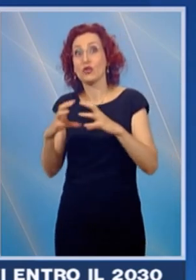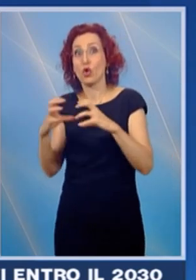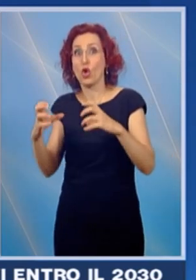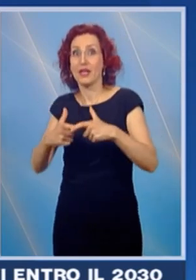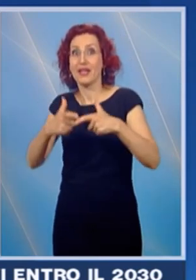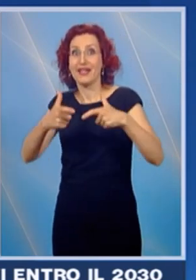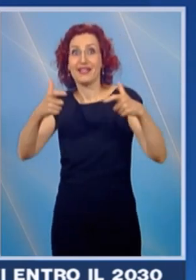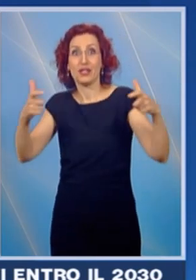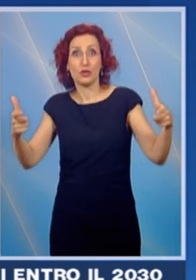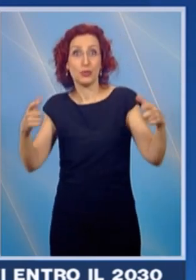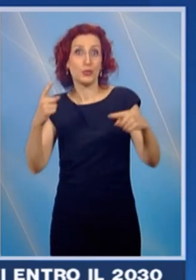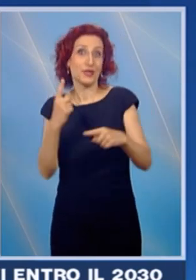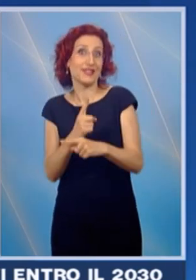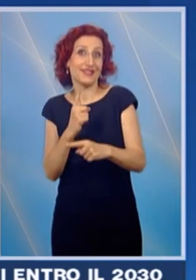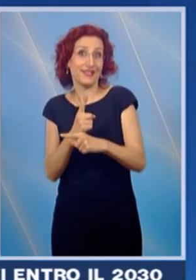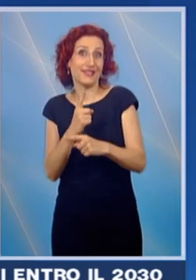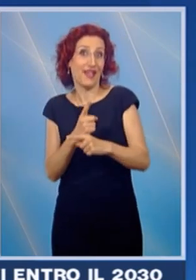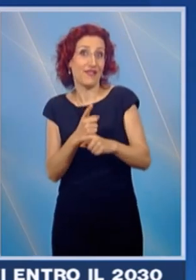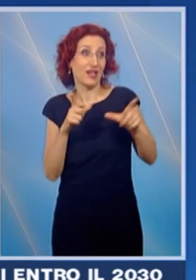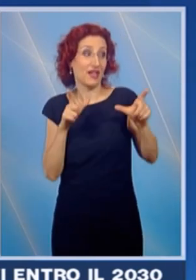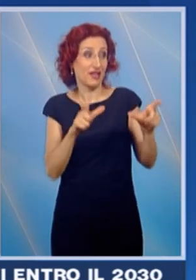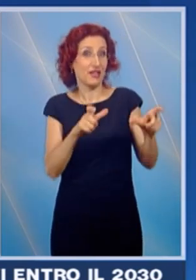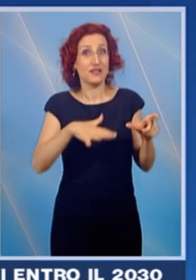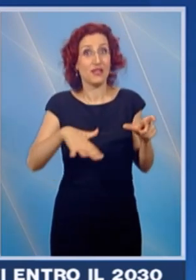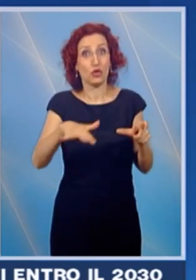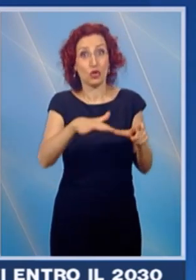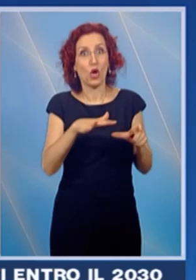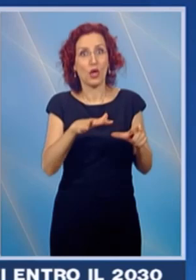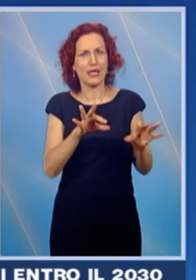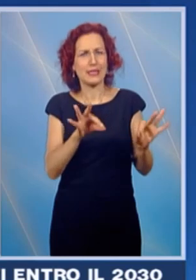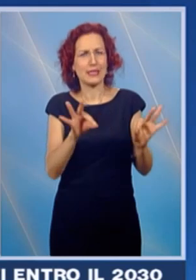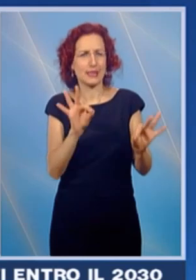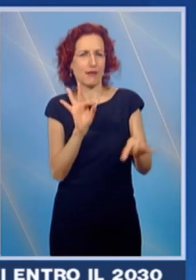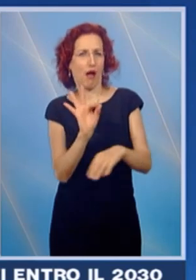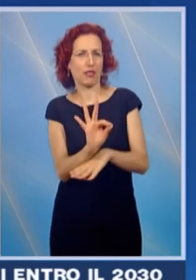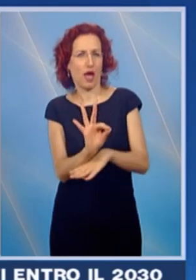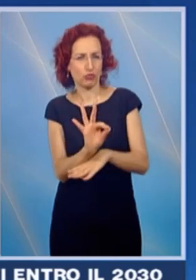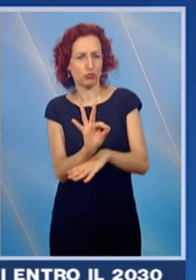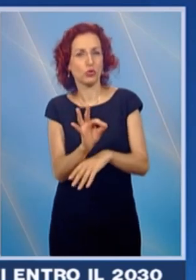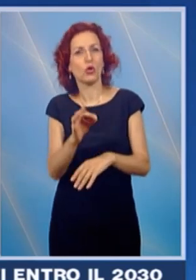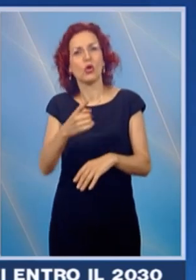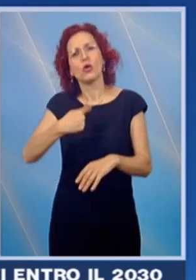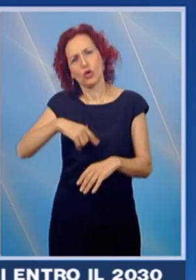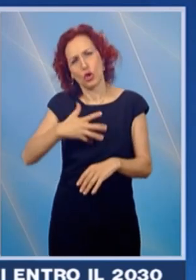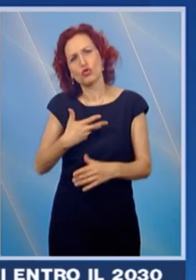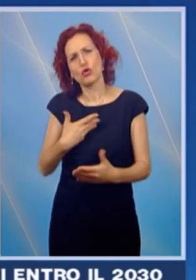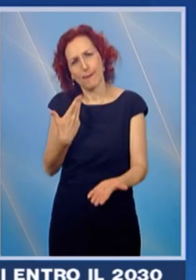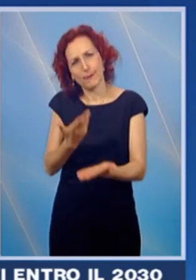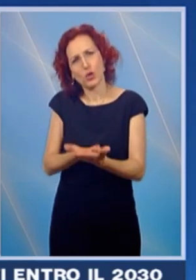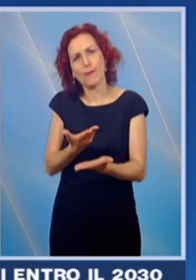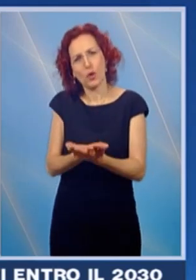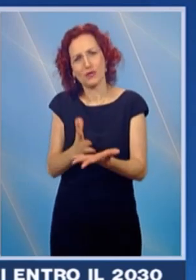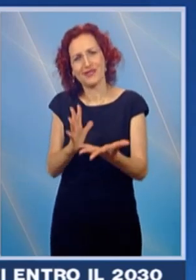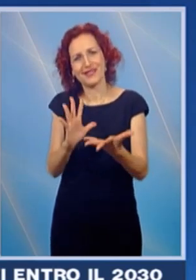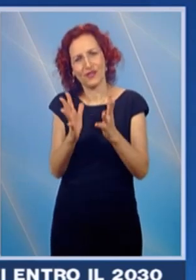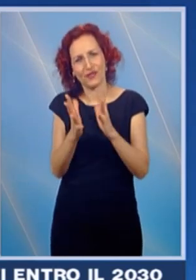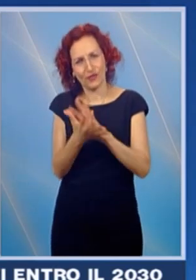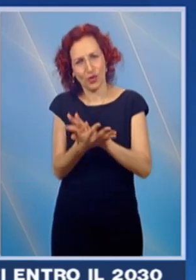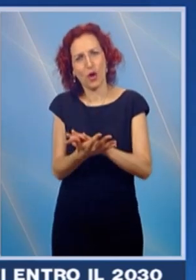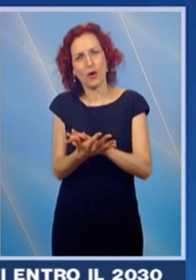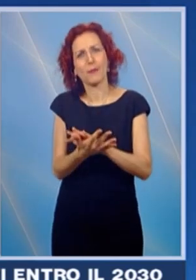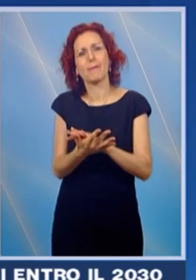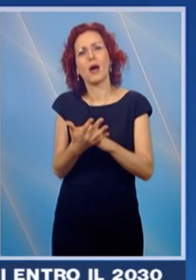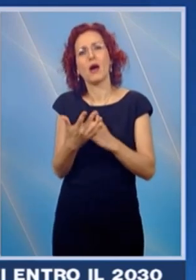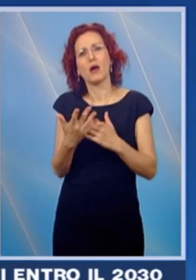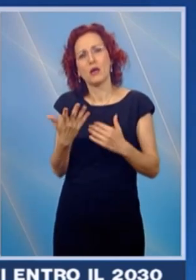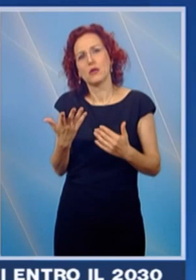problema in un settore assolutamente strategico. Noi abbiamo anche alcune proposte di riforma che ci hanno anche portato gli operatori,